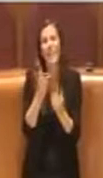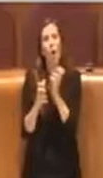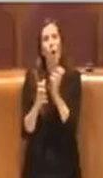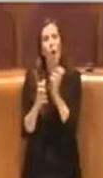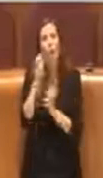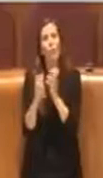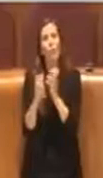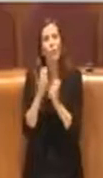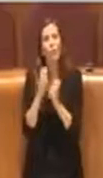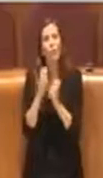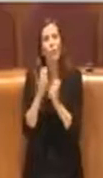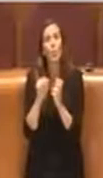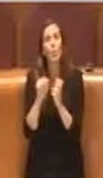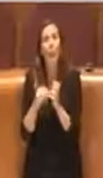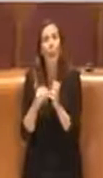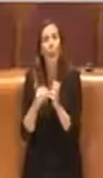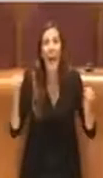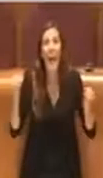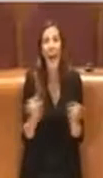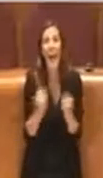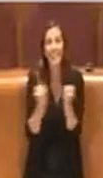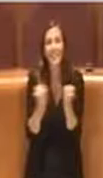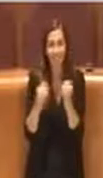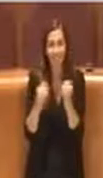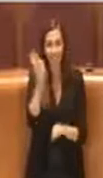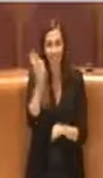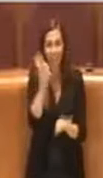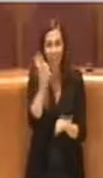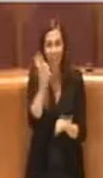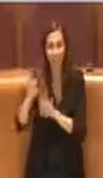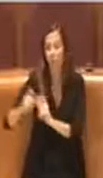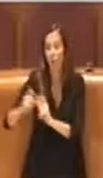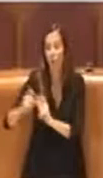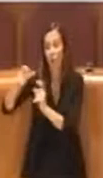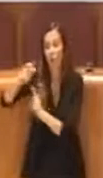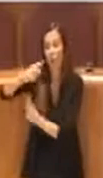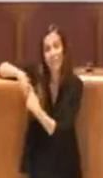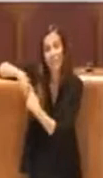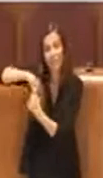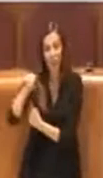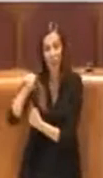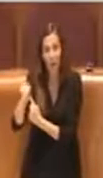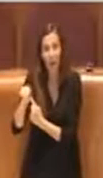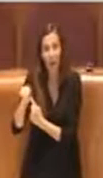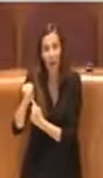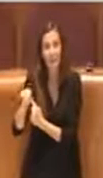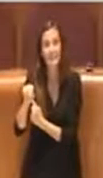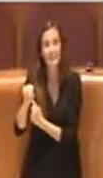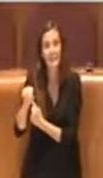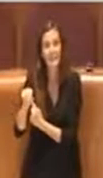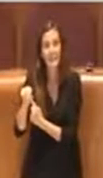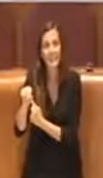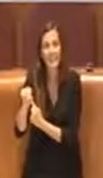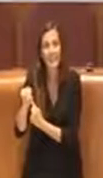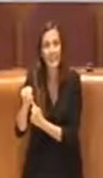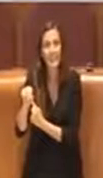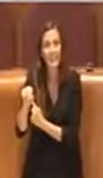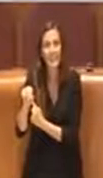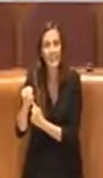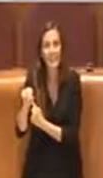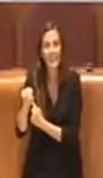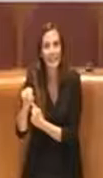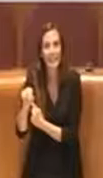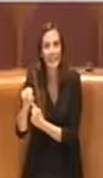confusione, le attività dello spettacolo viaggiante fino ad oggi si sono trovate, soprattutto le persone che volevano,